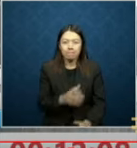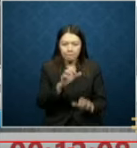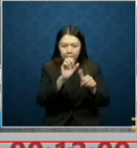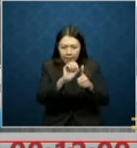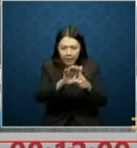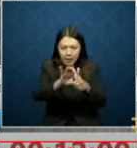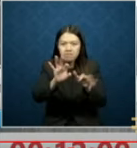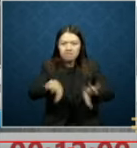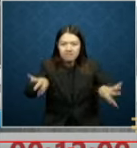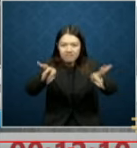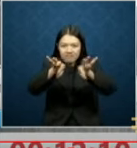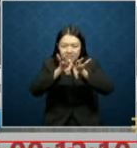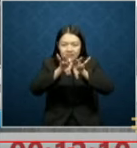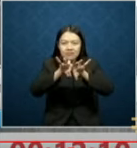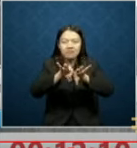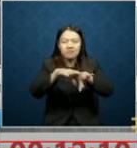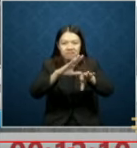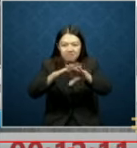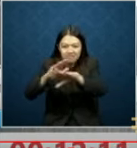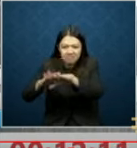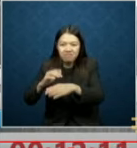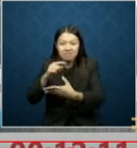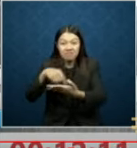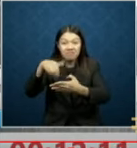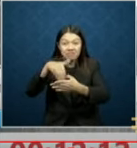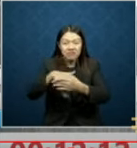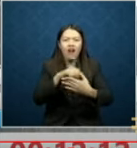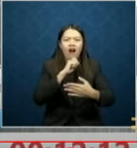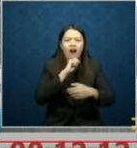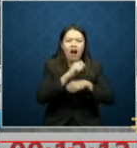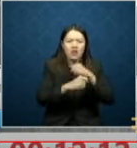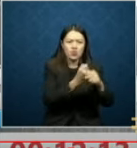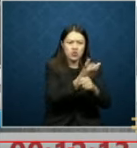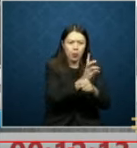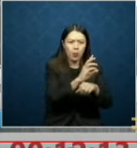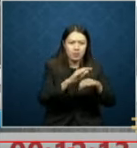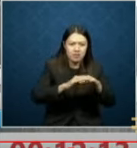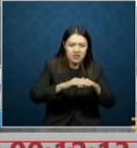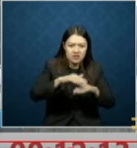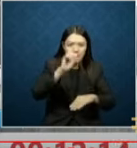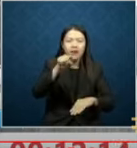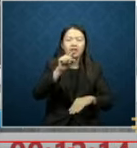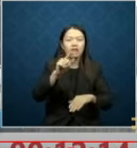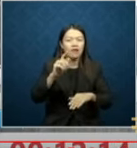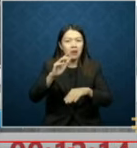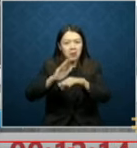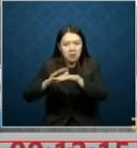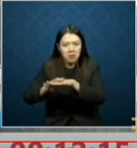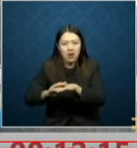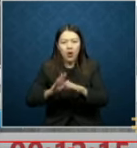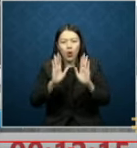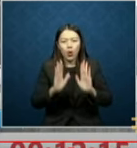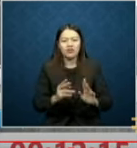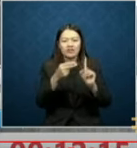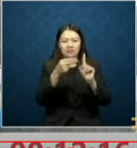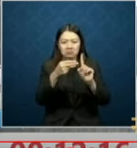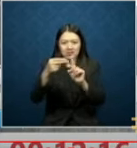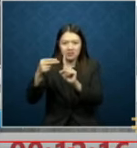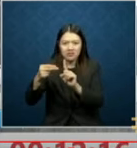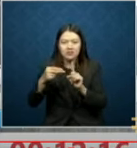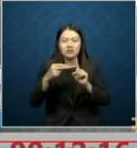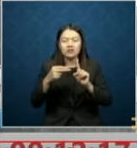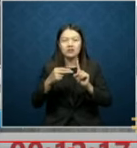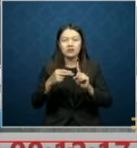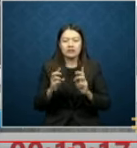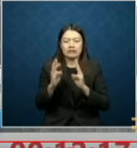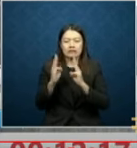ครับการหาเสียงแจกเงินคนไทยอายุ18ปี16ปีขึ้นไปเนี่ยคนละ 10,000 บาทเนี่ยมีลักษณะสั